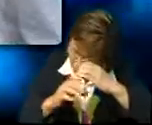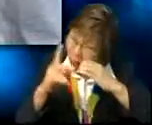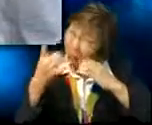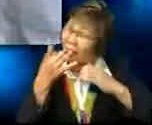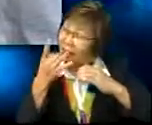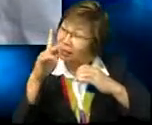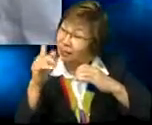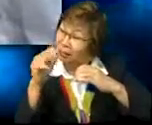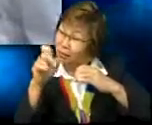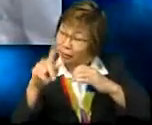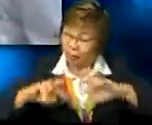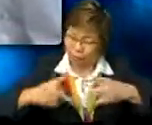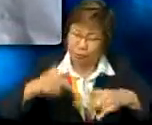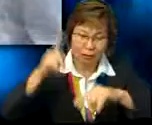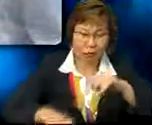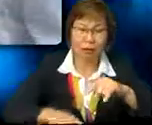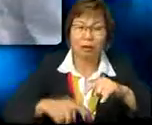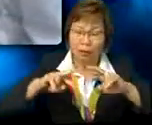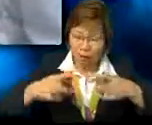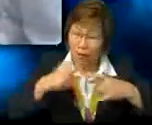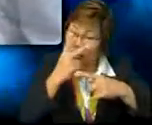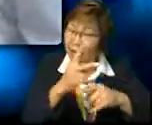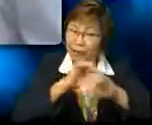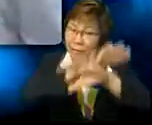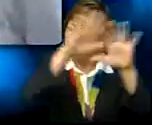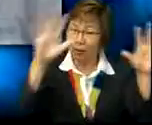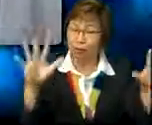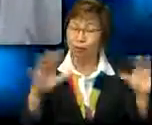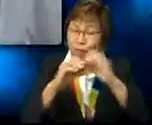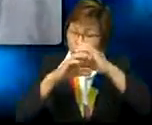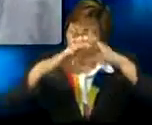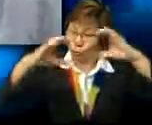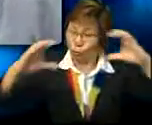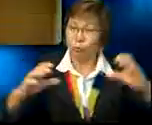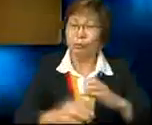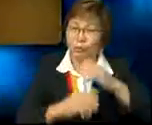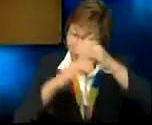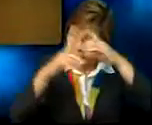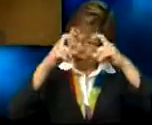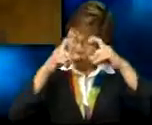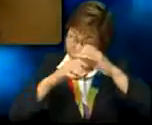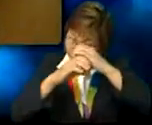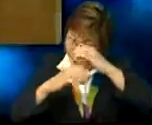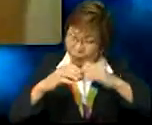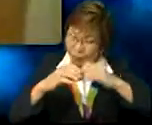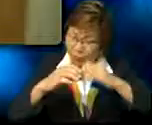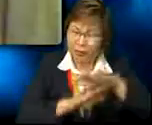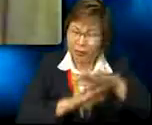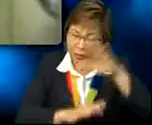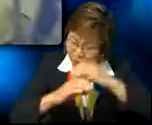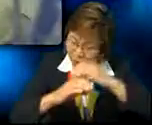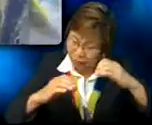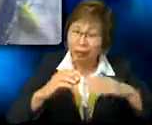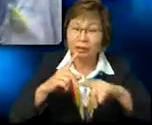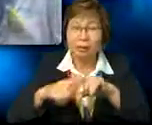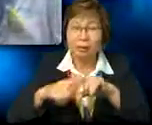yang menyebabkan kita dapat melihat sesuatu dengan jelas dengan cara focusing. Seperti kamera, focusingnya kita kena adjust dengan tangan. Tetapi mata